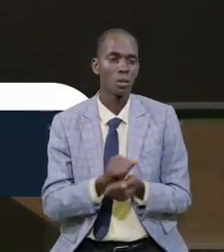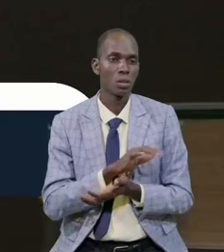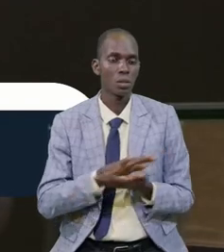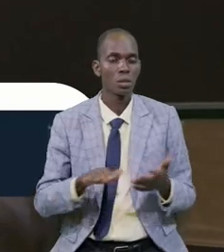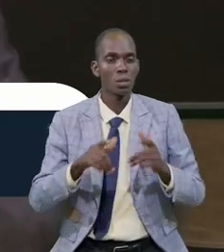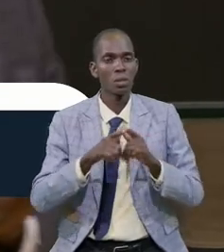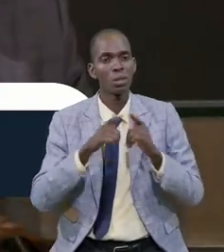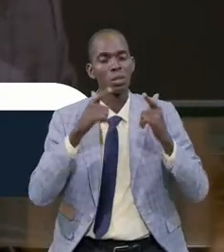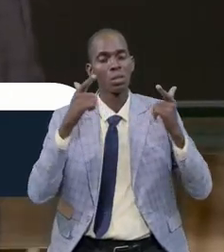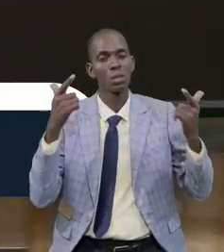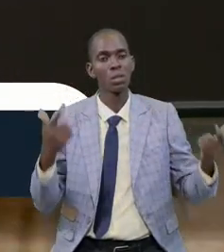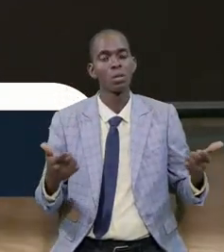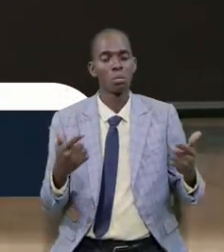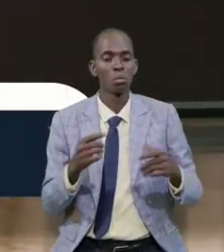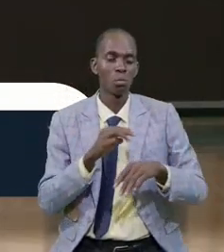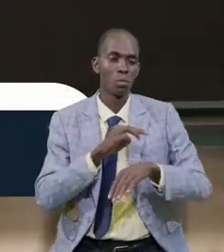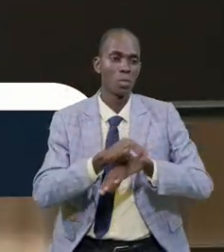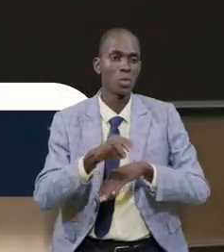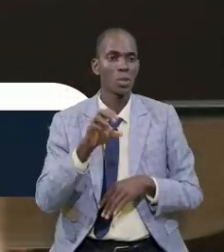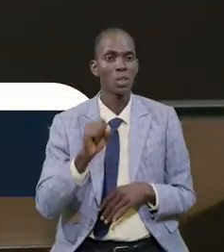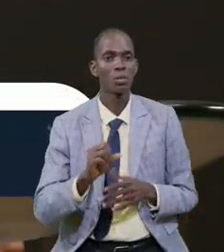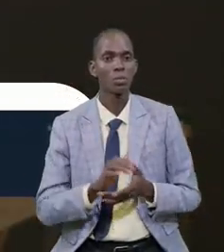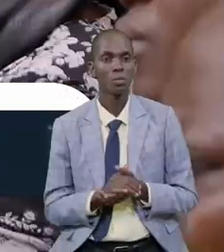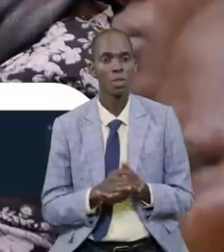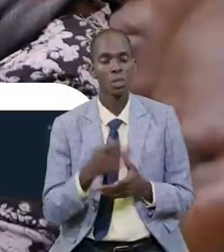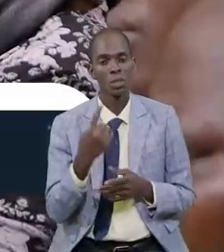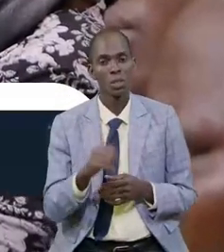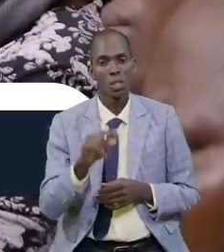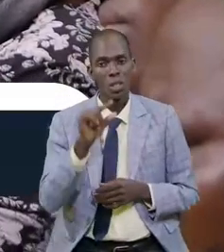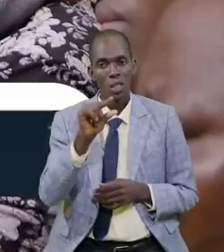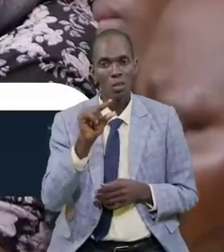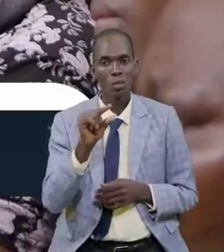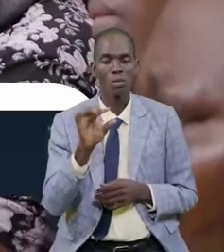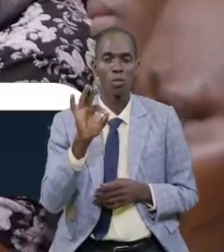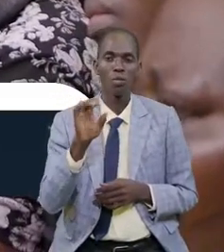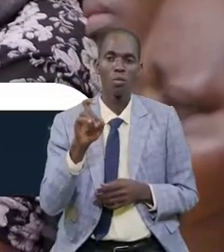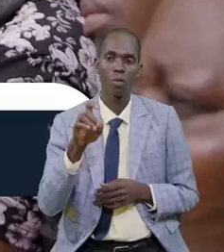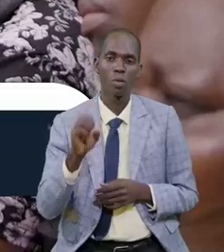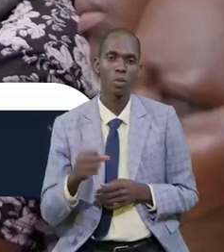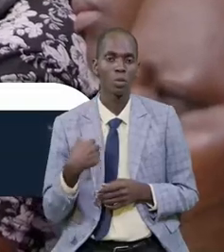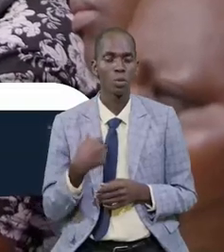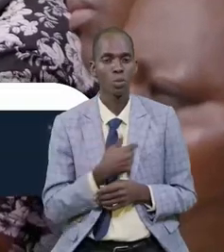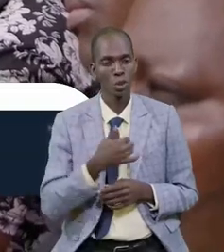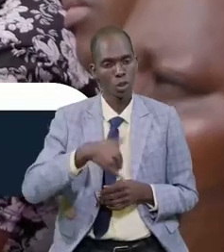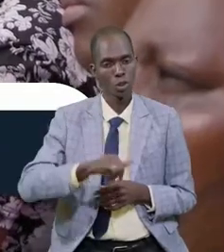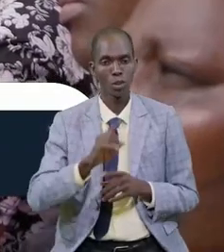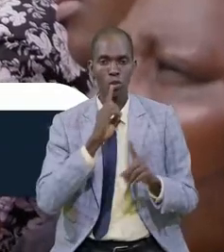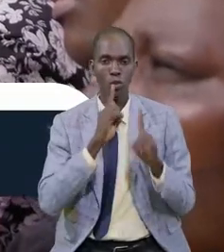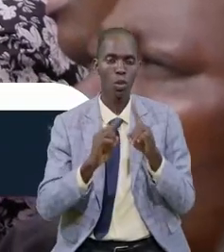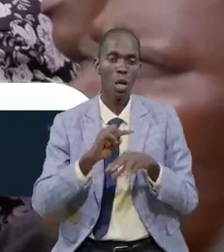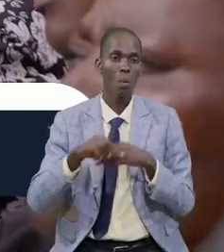qui détruisent de grands ministères. Les petits renards, nous parlons toujours de la langue,